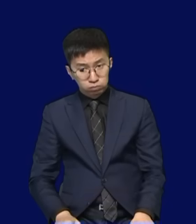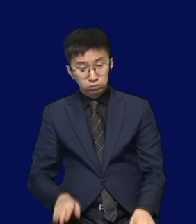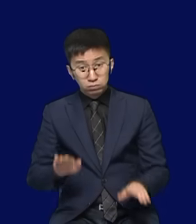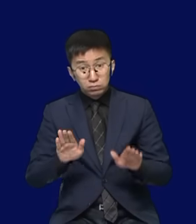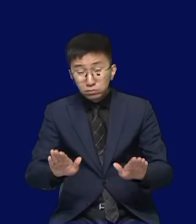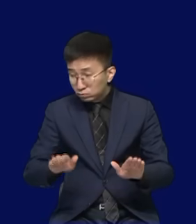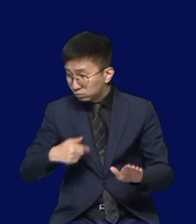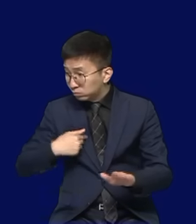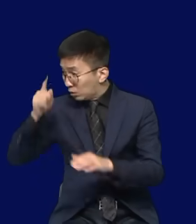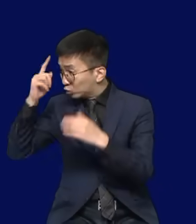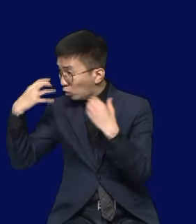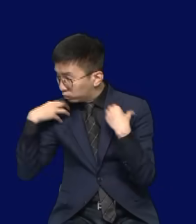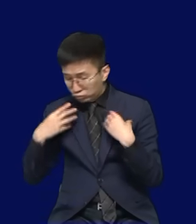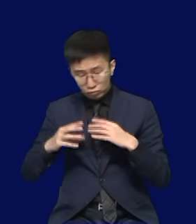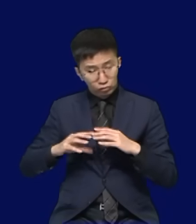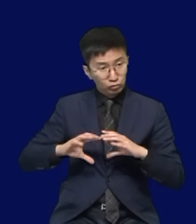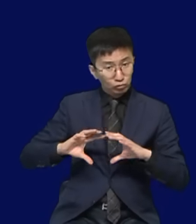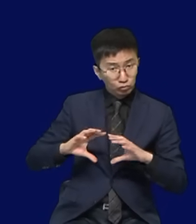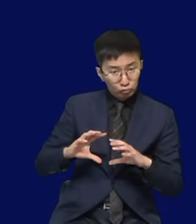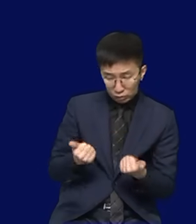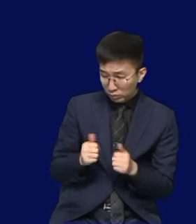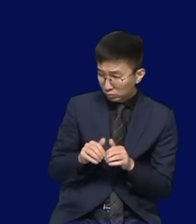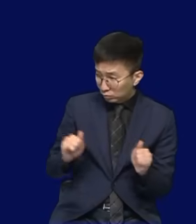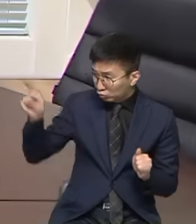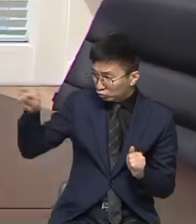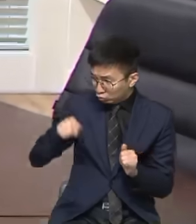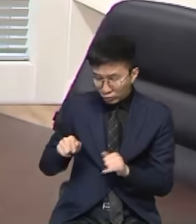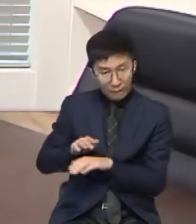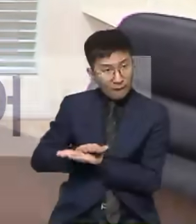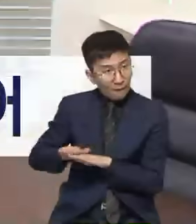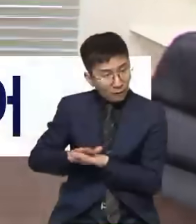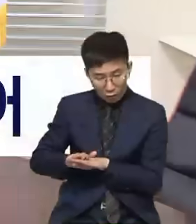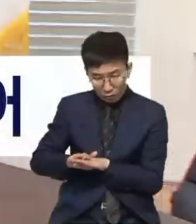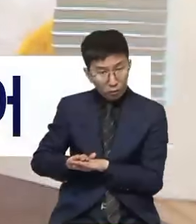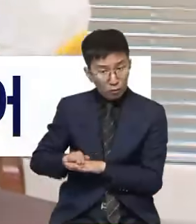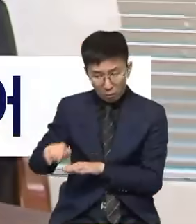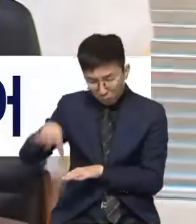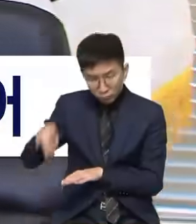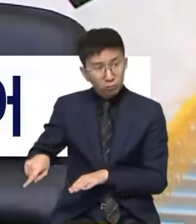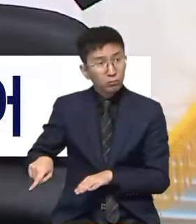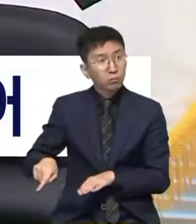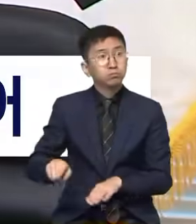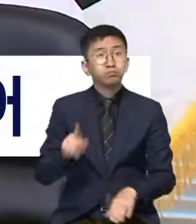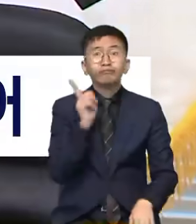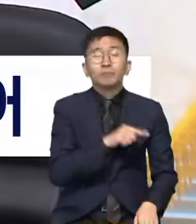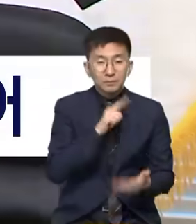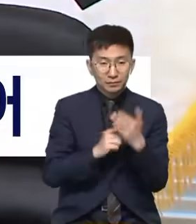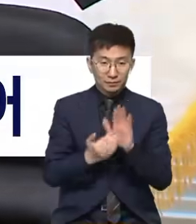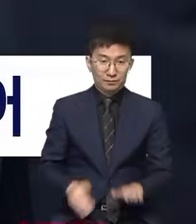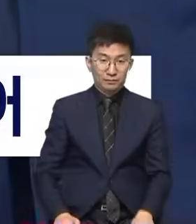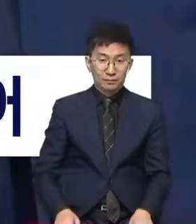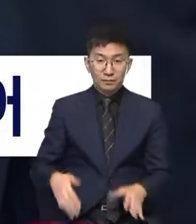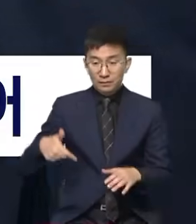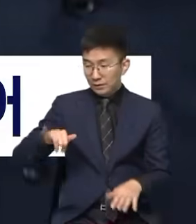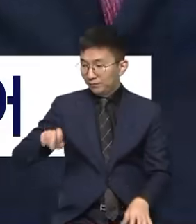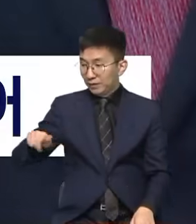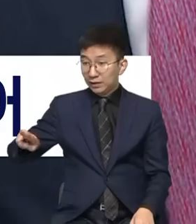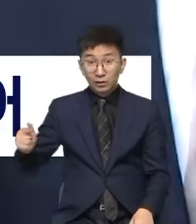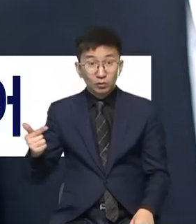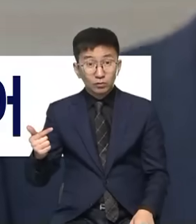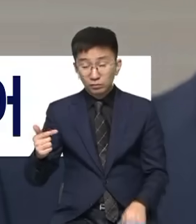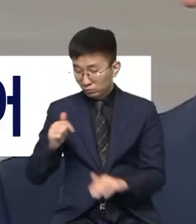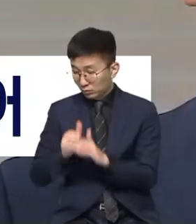같은 핵심을 놓치고 있다는 비판도 나왔습니다. 김기현 대표는 그동안 영남 중진을 연고도 없는 곳에 보내는